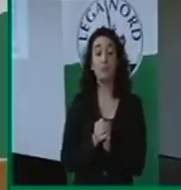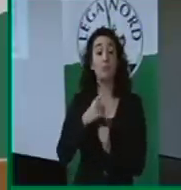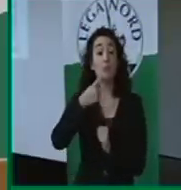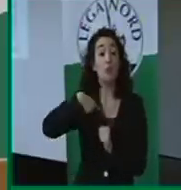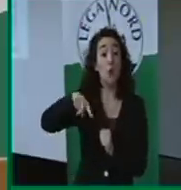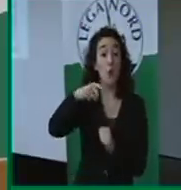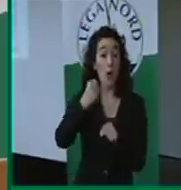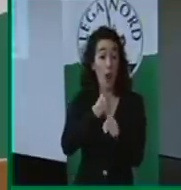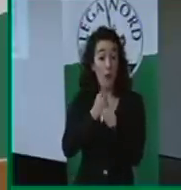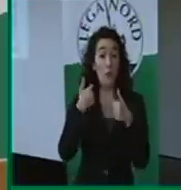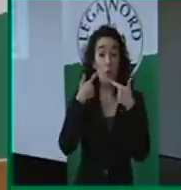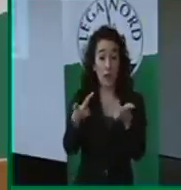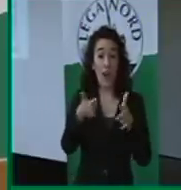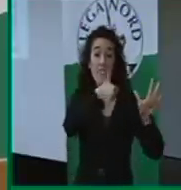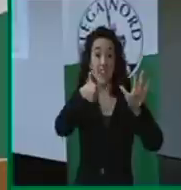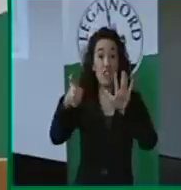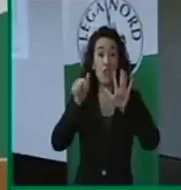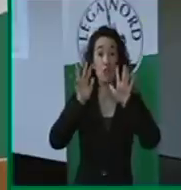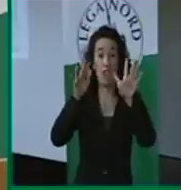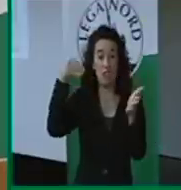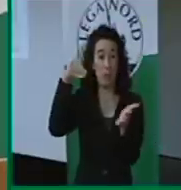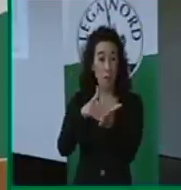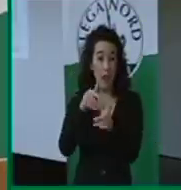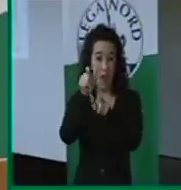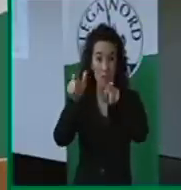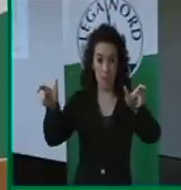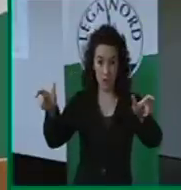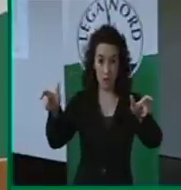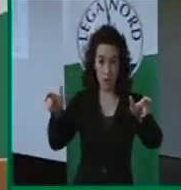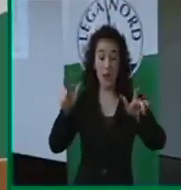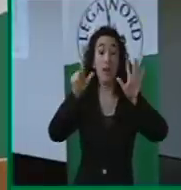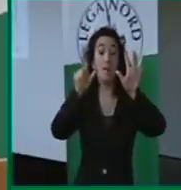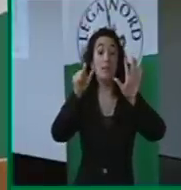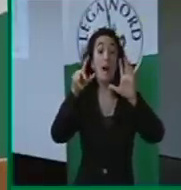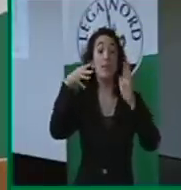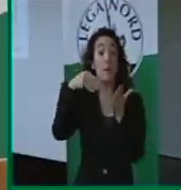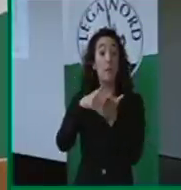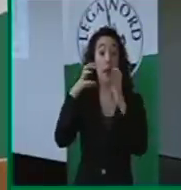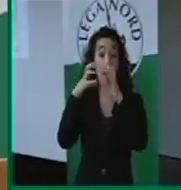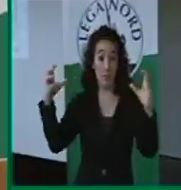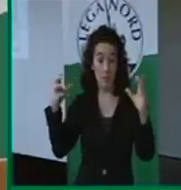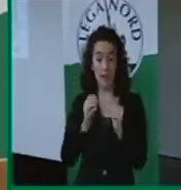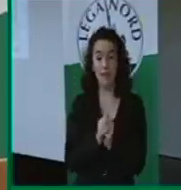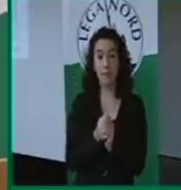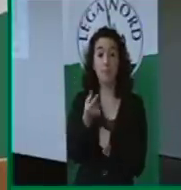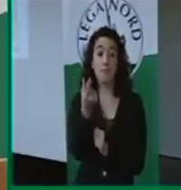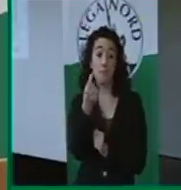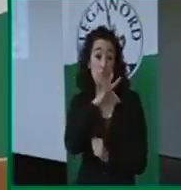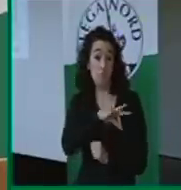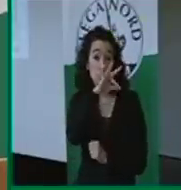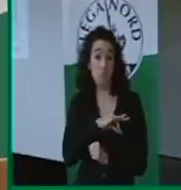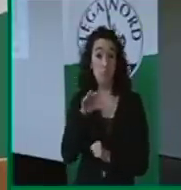a 61.000 addetti in 70.000 imprese un fatturato di 60.000